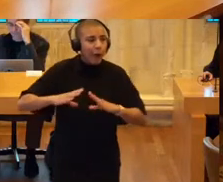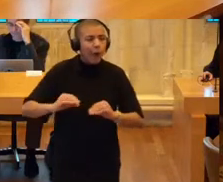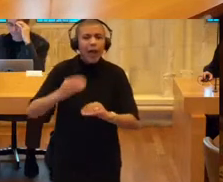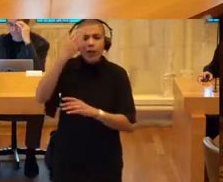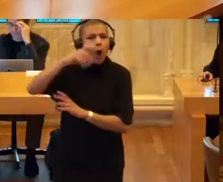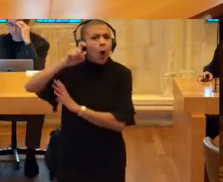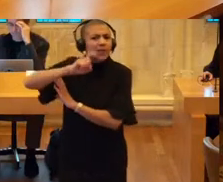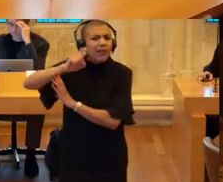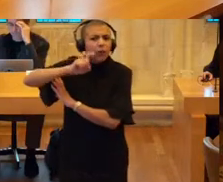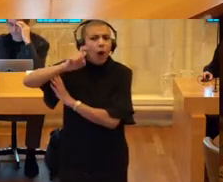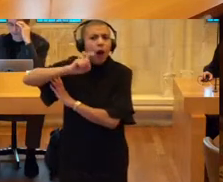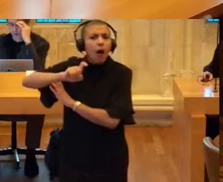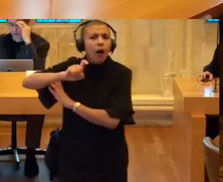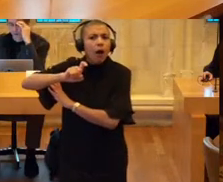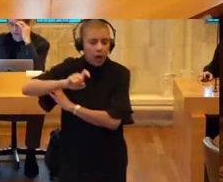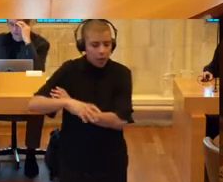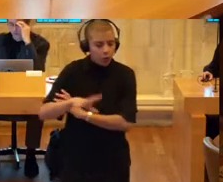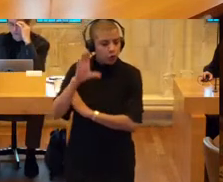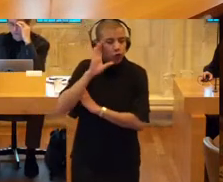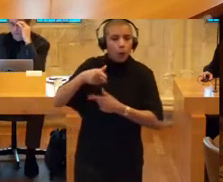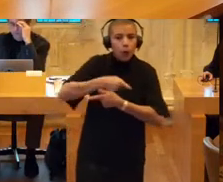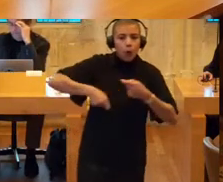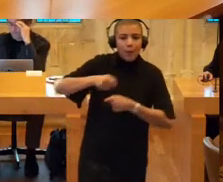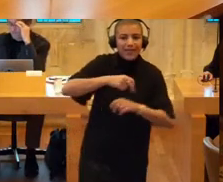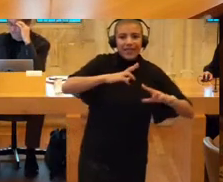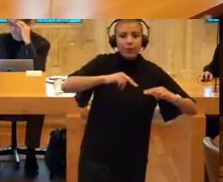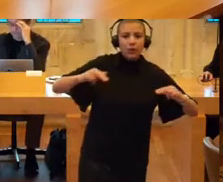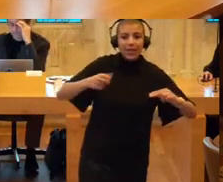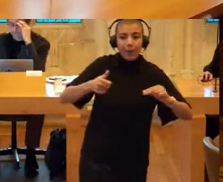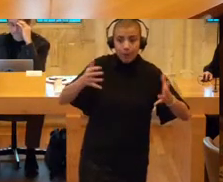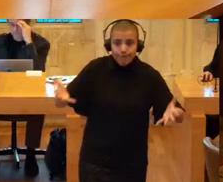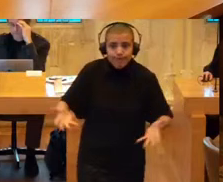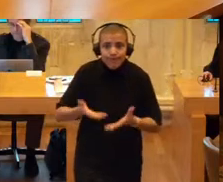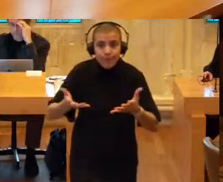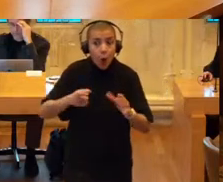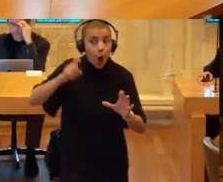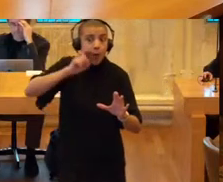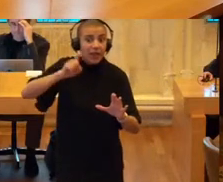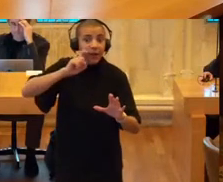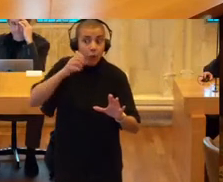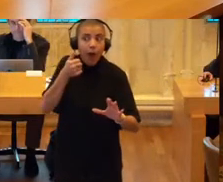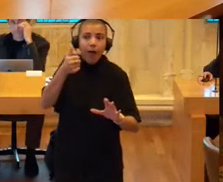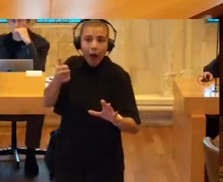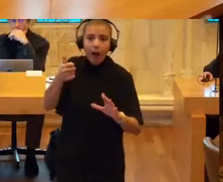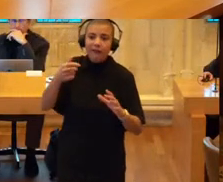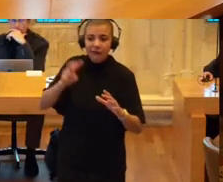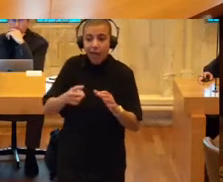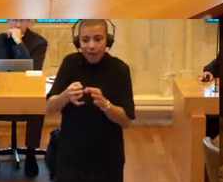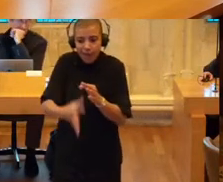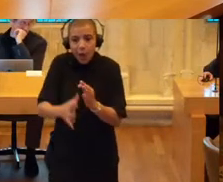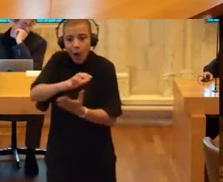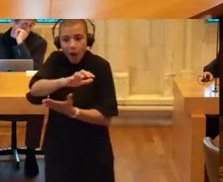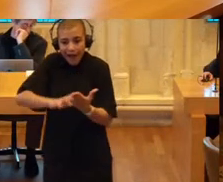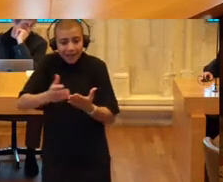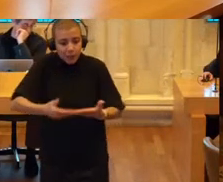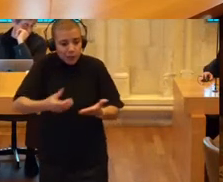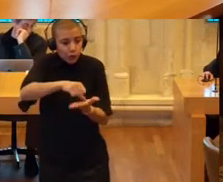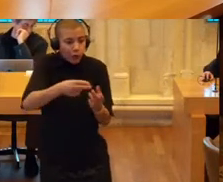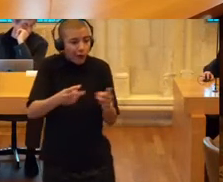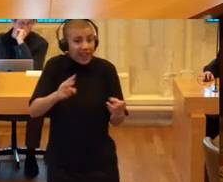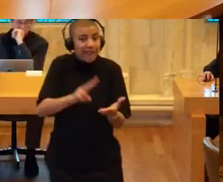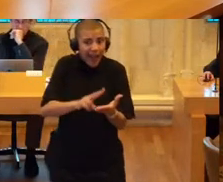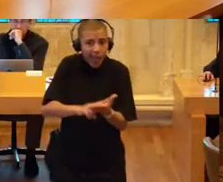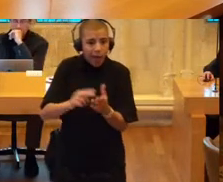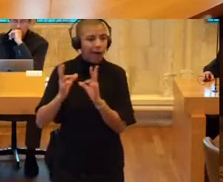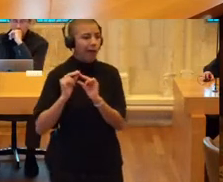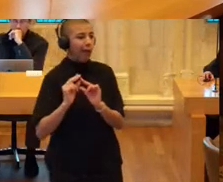observatoire porté par la Chambre de commerce et d'industrie, sur, effectivement, la vraie situation du centre-ville. Après, bien sûr, il y a des évolutions dans le type